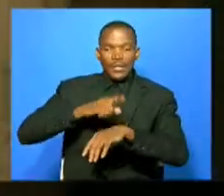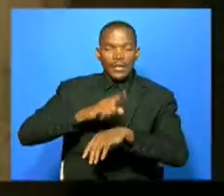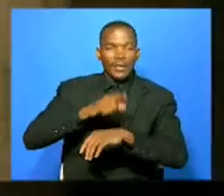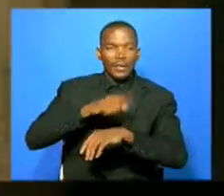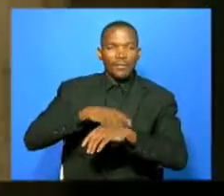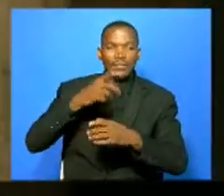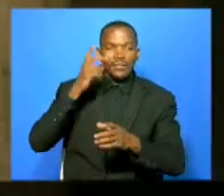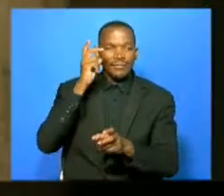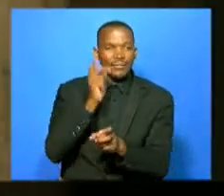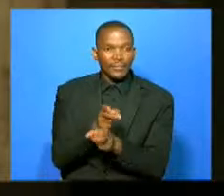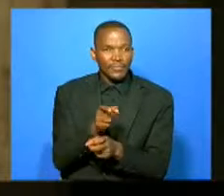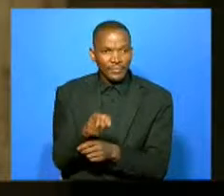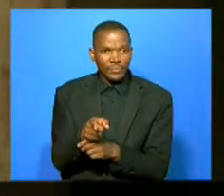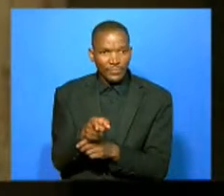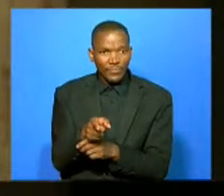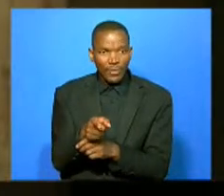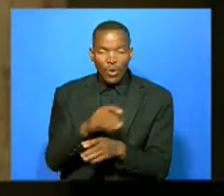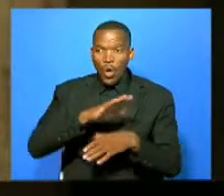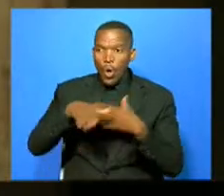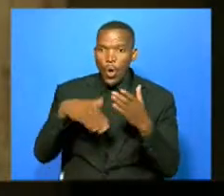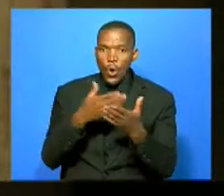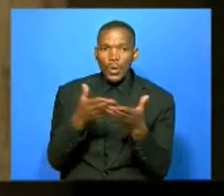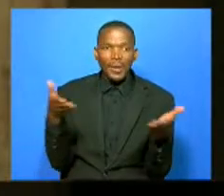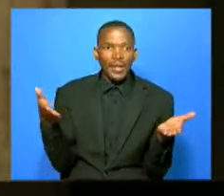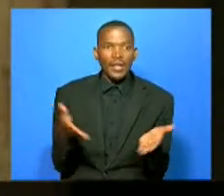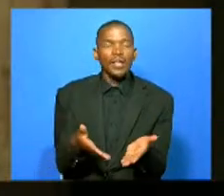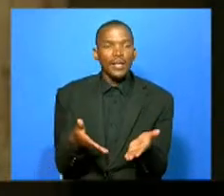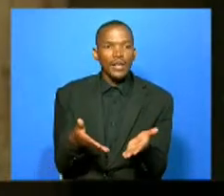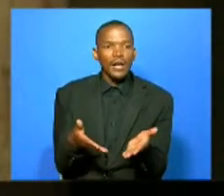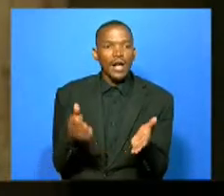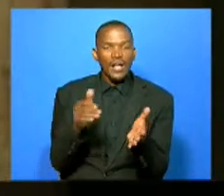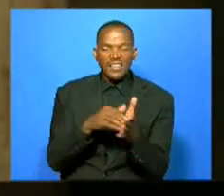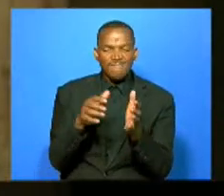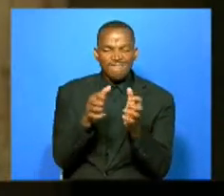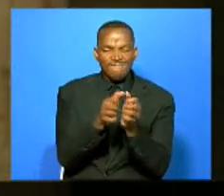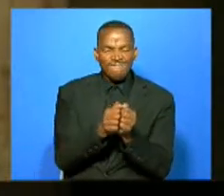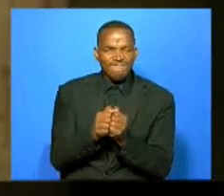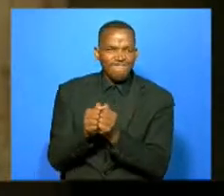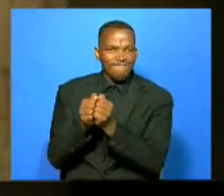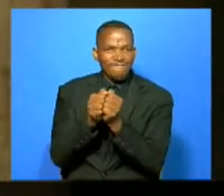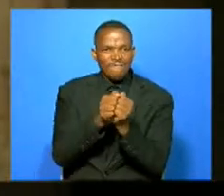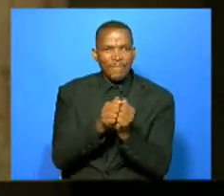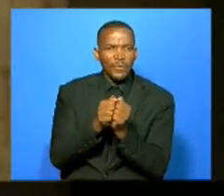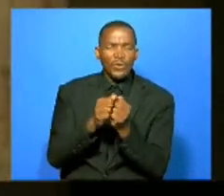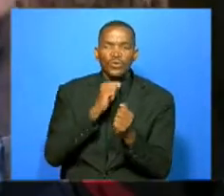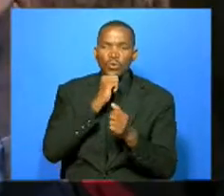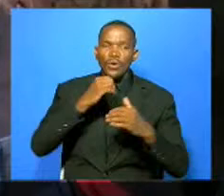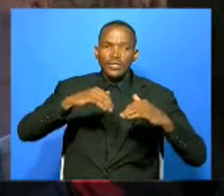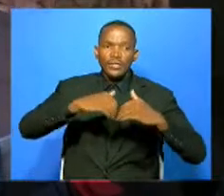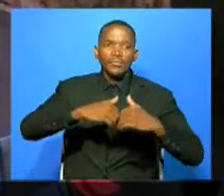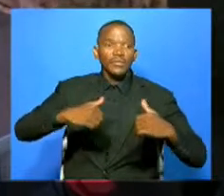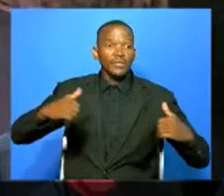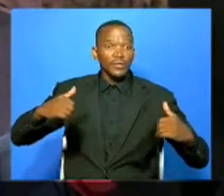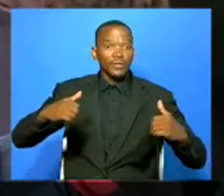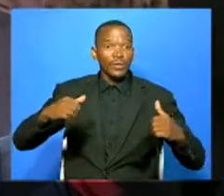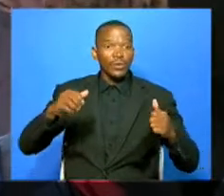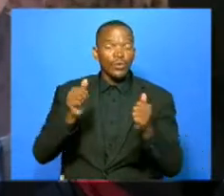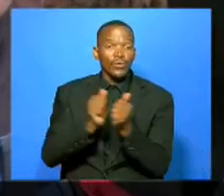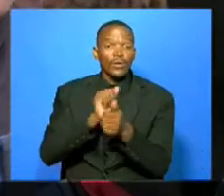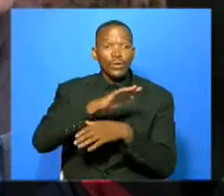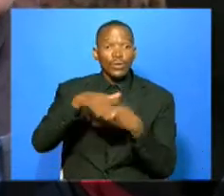masisi. Gore lo bolo le hano lo tshwaragane lo sa ikgaoganya ka